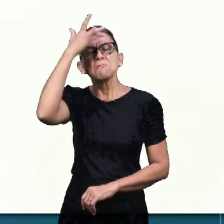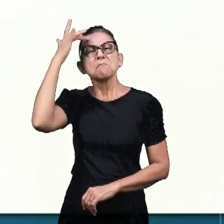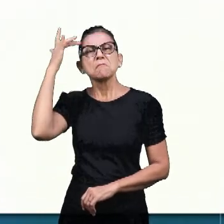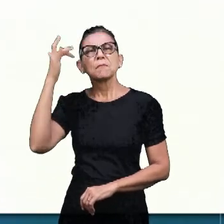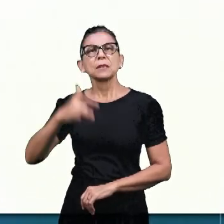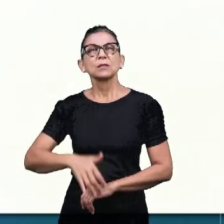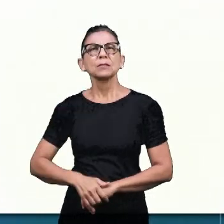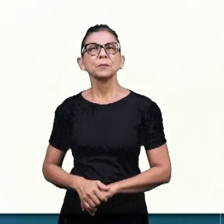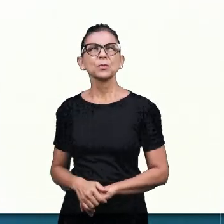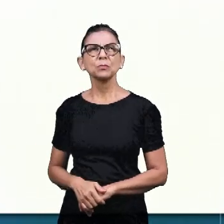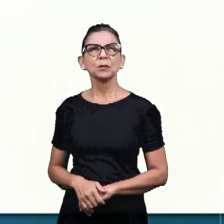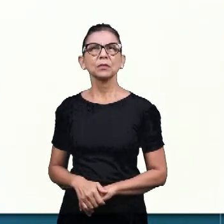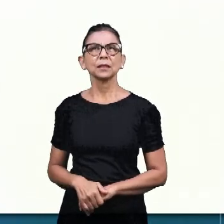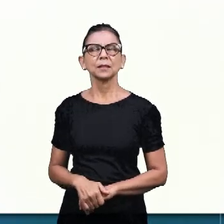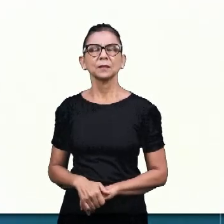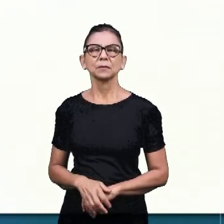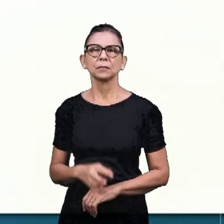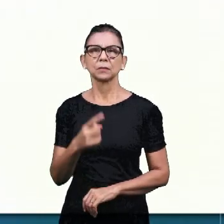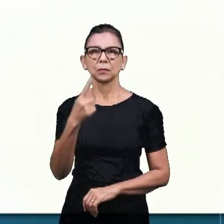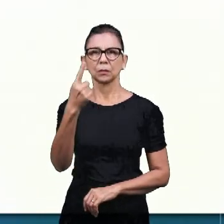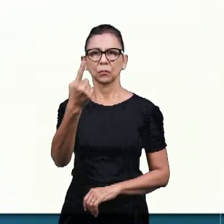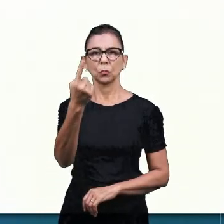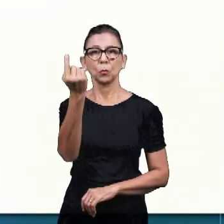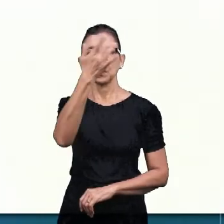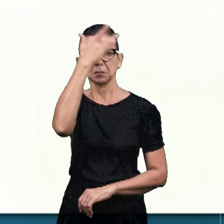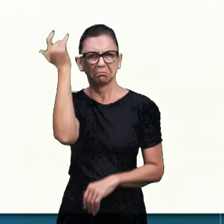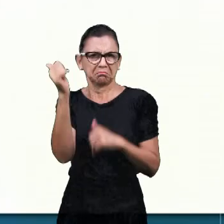une personne quelconque,